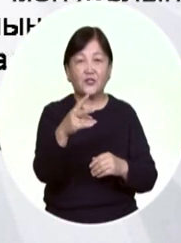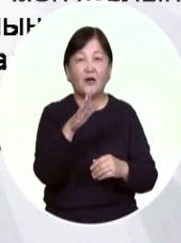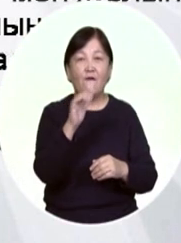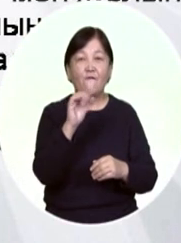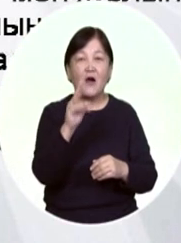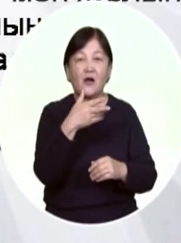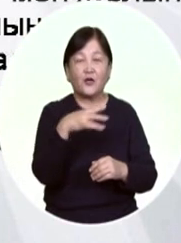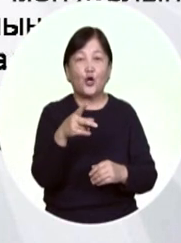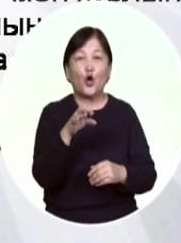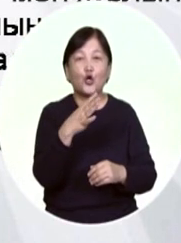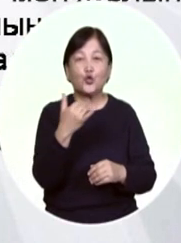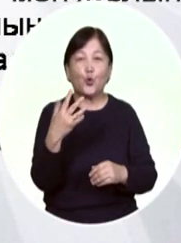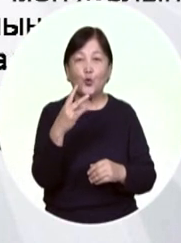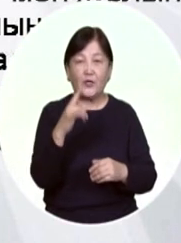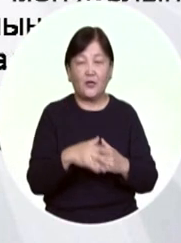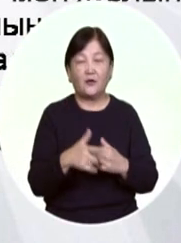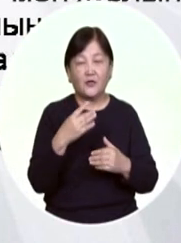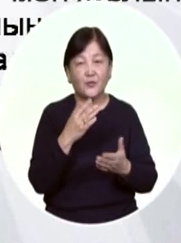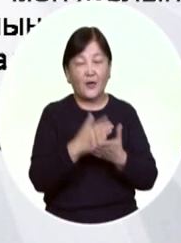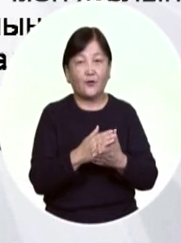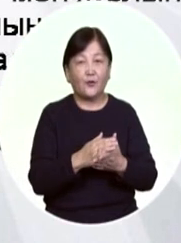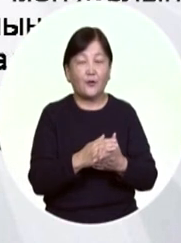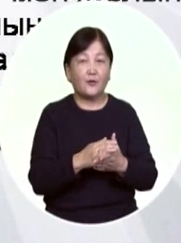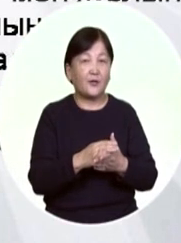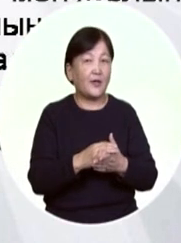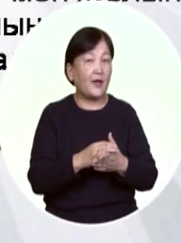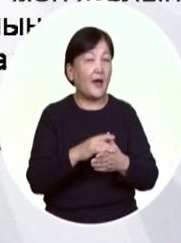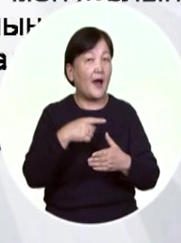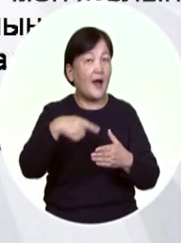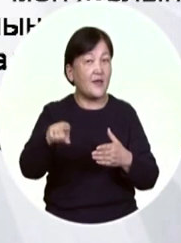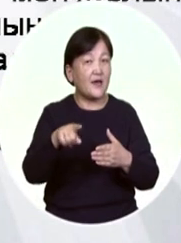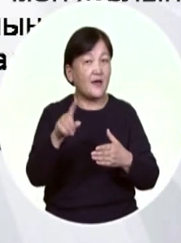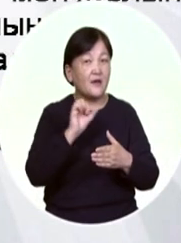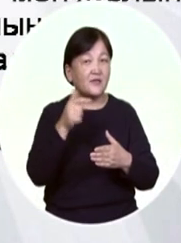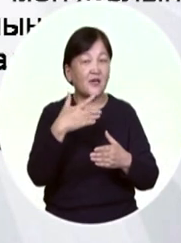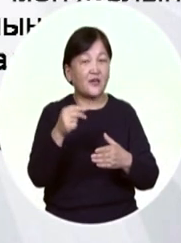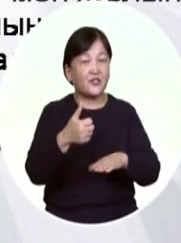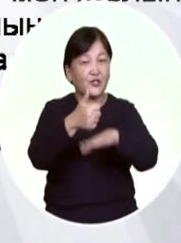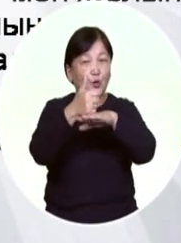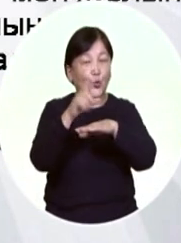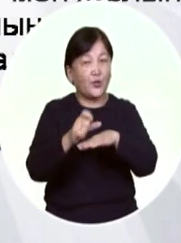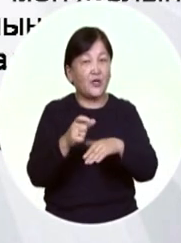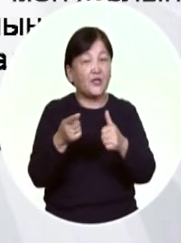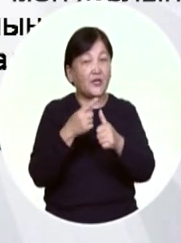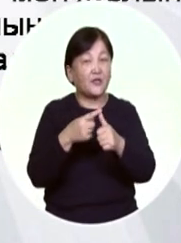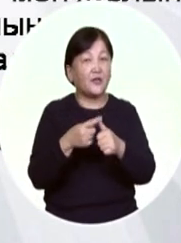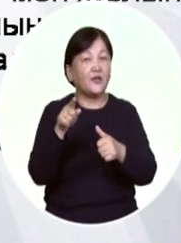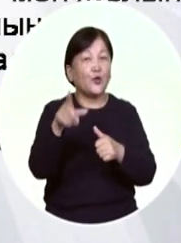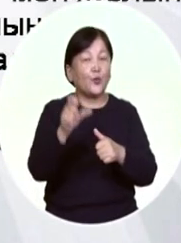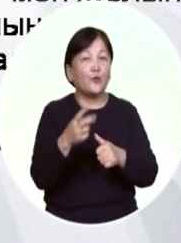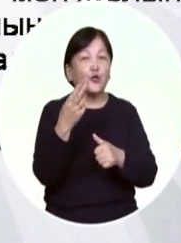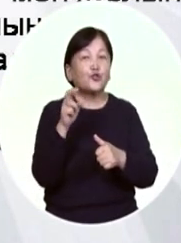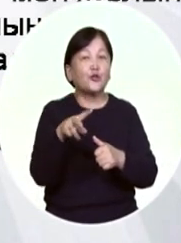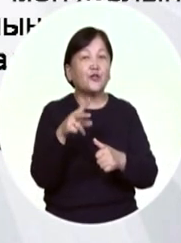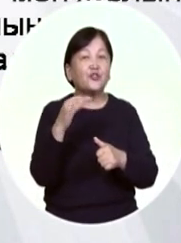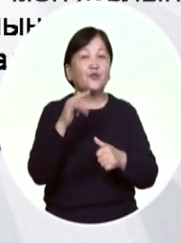нэрлэдэг. Тэгвэл энэ хошуу гэдэг маань дандаа харьяа захирагчийнхаа нэрээр нэрлсэн тэр захирагчтанд цол чимэгтэй байсан учраас дайчин